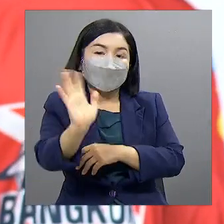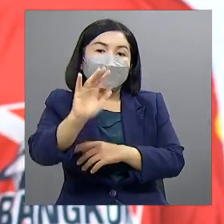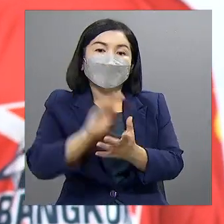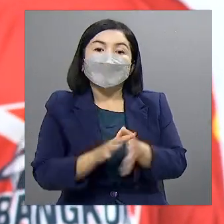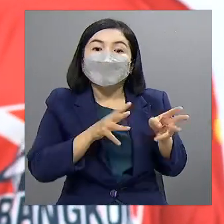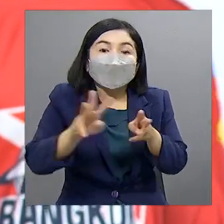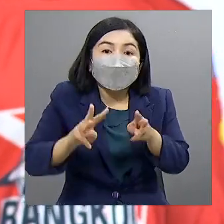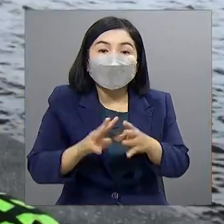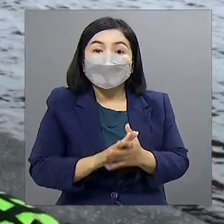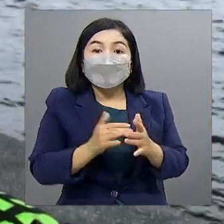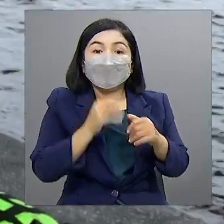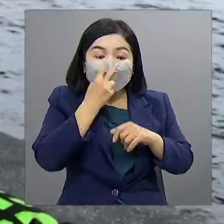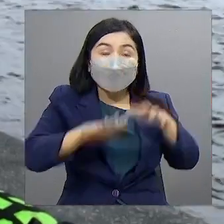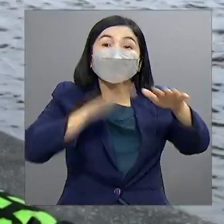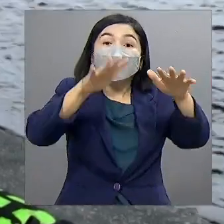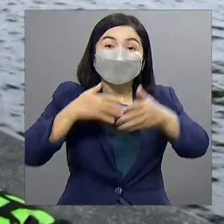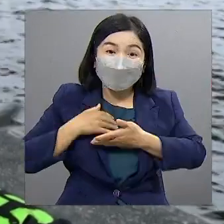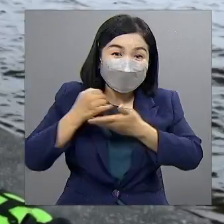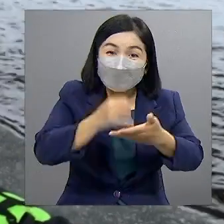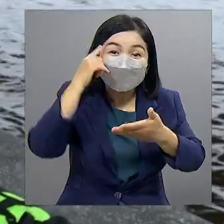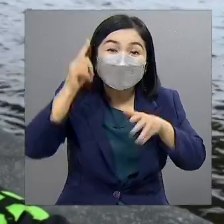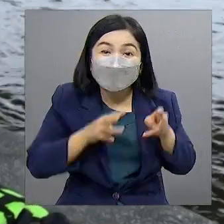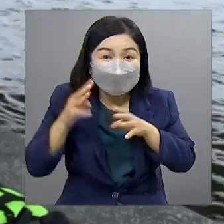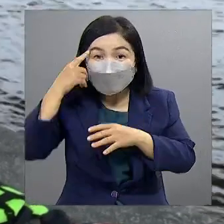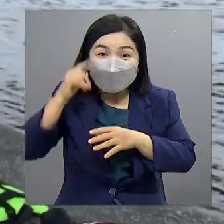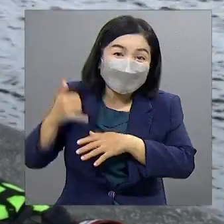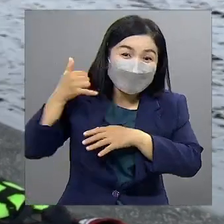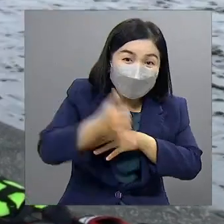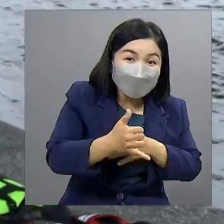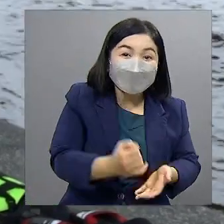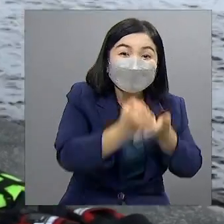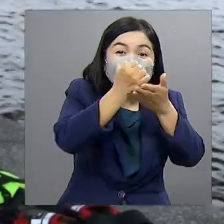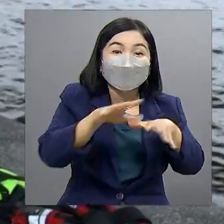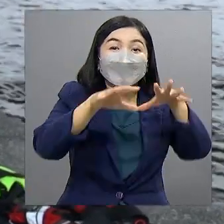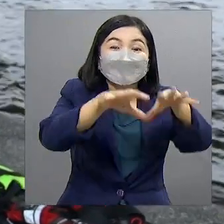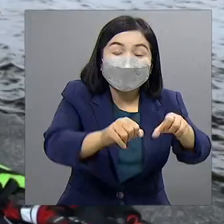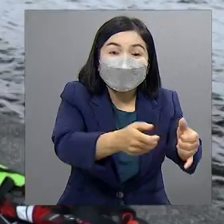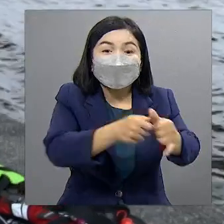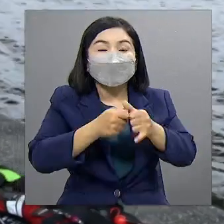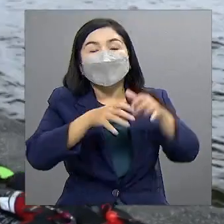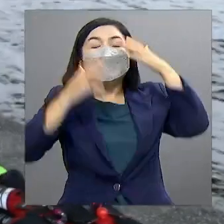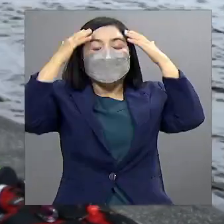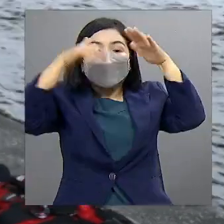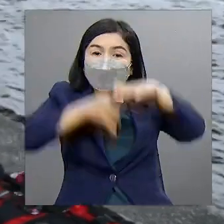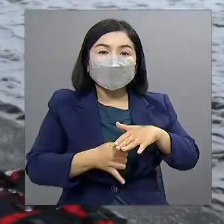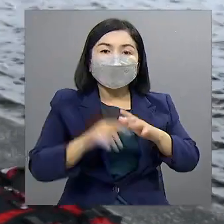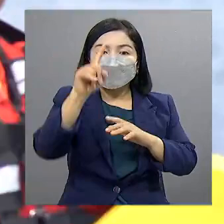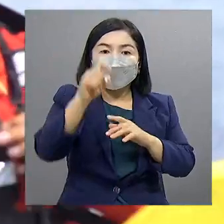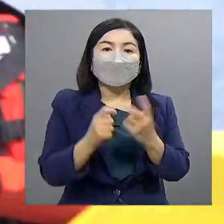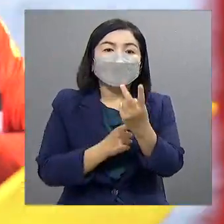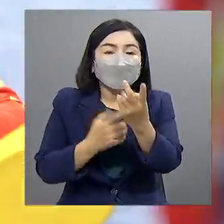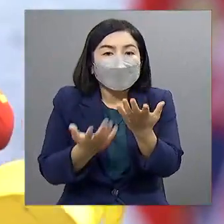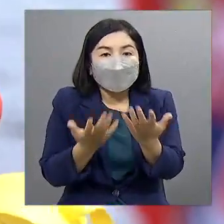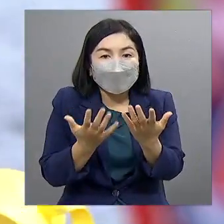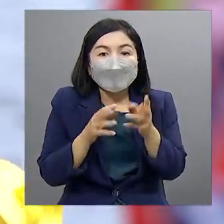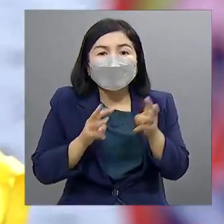งสองคนได้ครับ แล้วถ้าหากว่าบริเวณที่เรายืนอยู่มันไม่มีอุปกรณ์อะไรใดๆให้โยนให้ยื่นเลยเราต้องทำยังไงอะคะ ตะโกนเนี่ยครับม ัน ก็